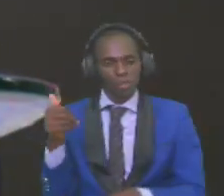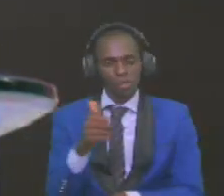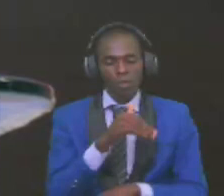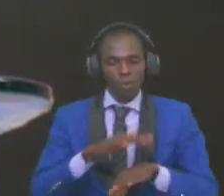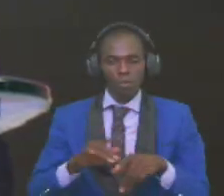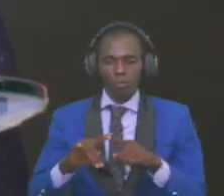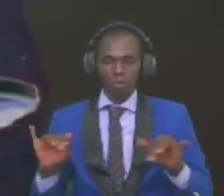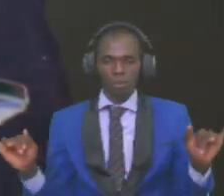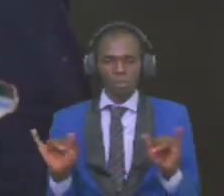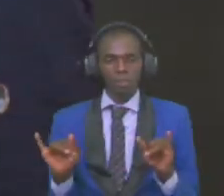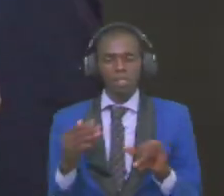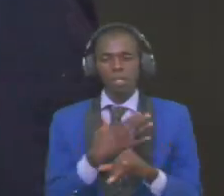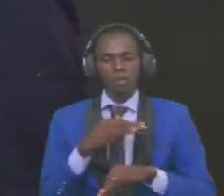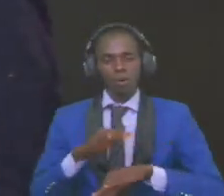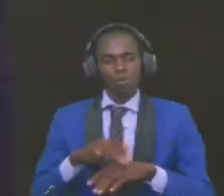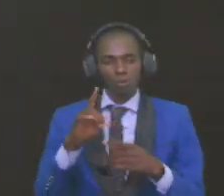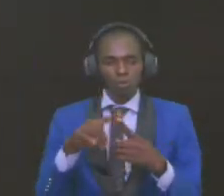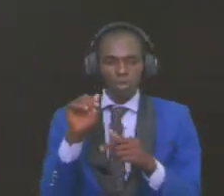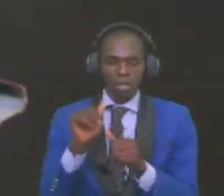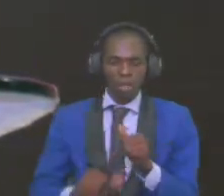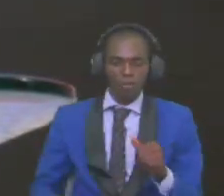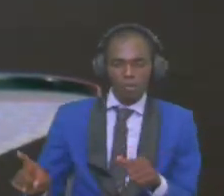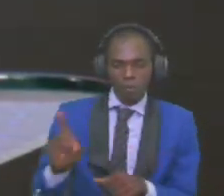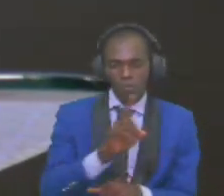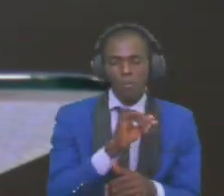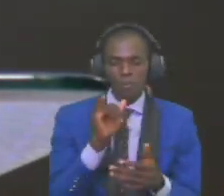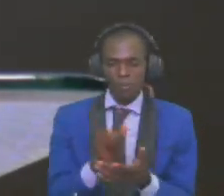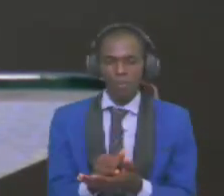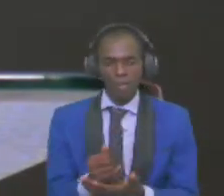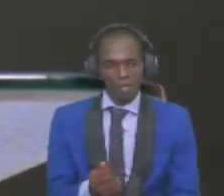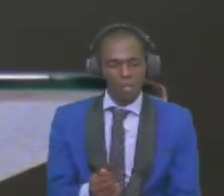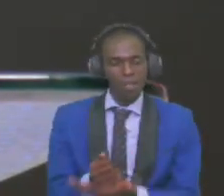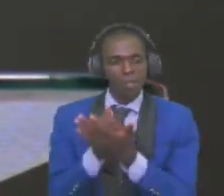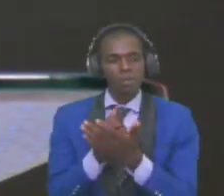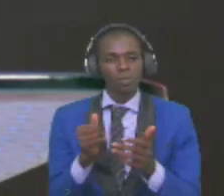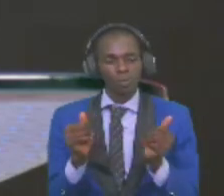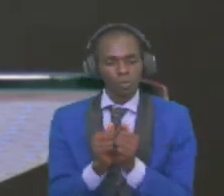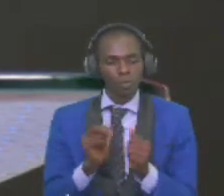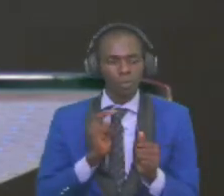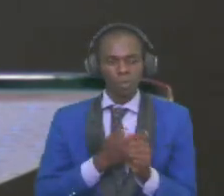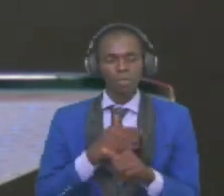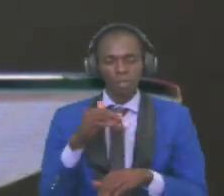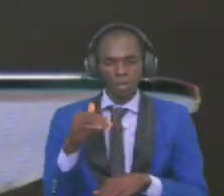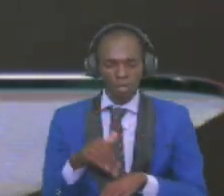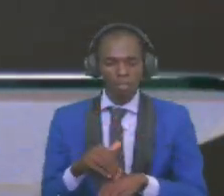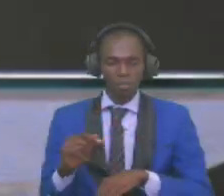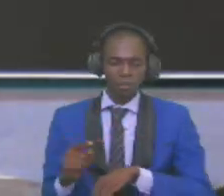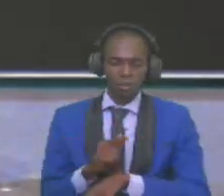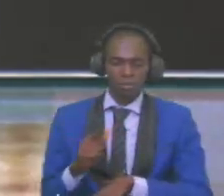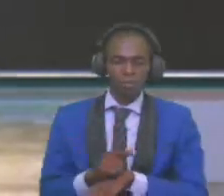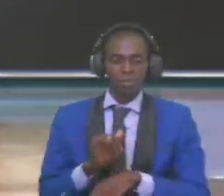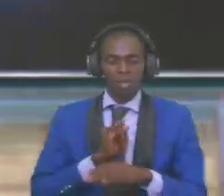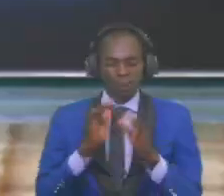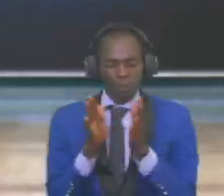différence pour de telles sommes et pour tous ceux qui travaillent à la même heure je prie